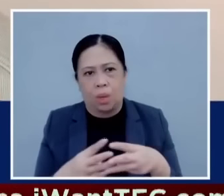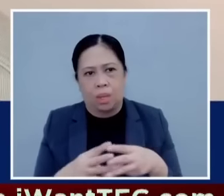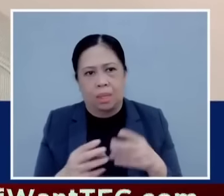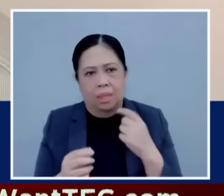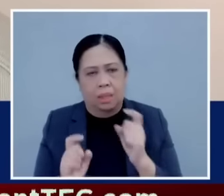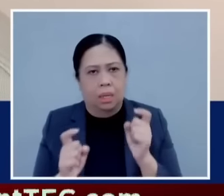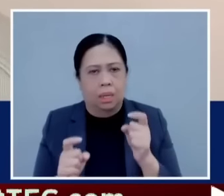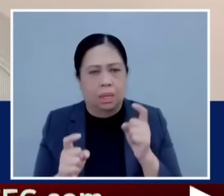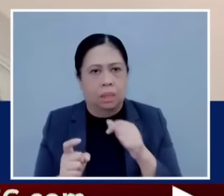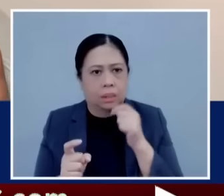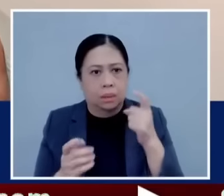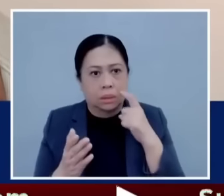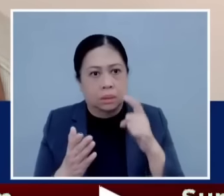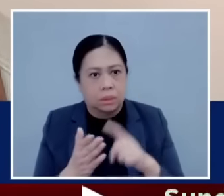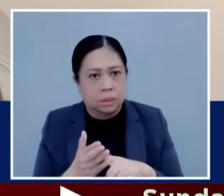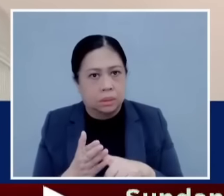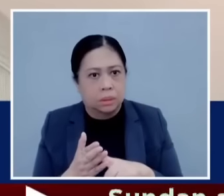ko,